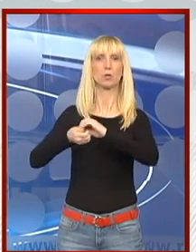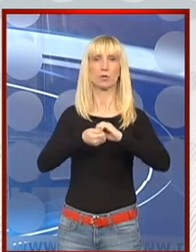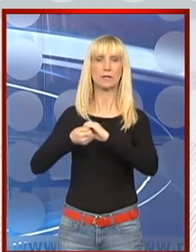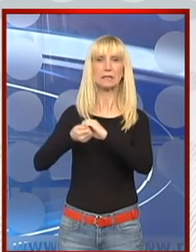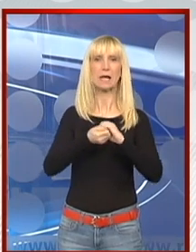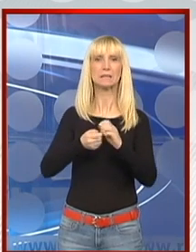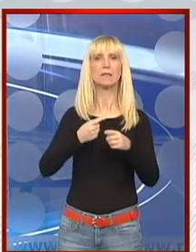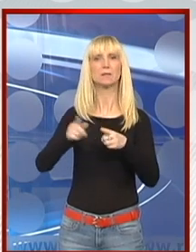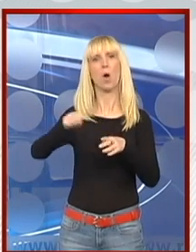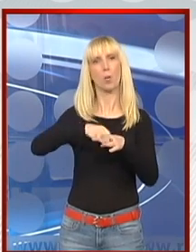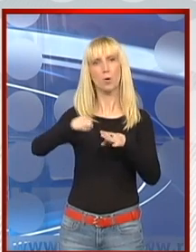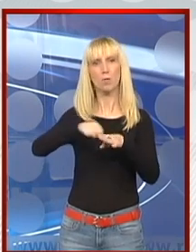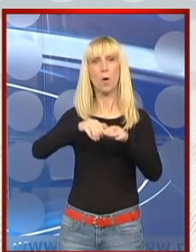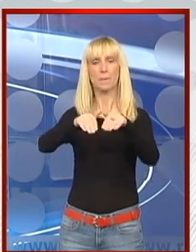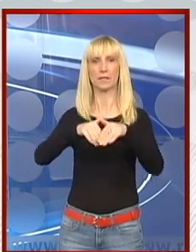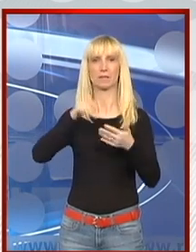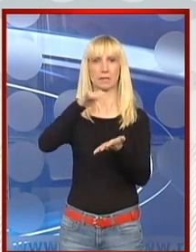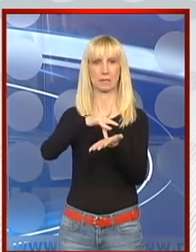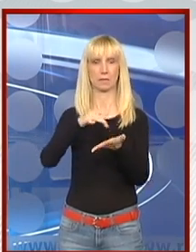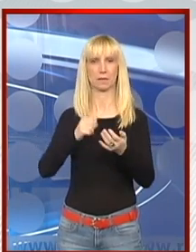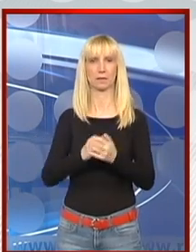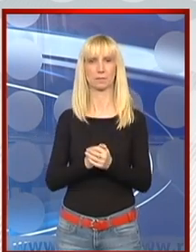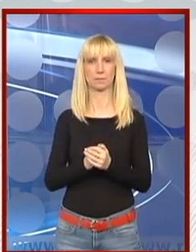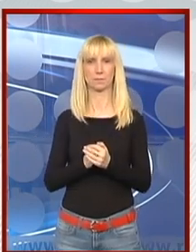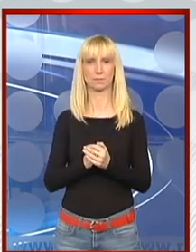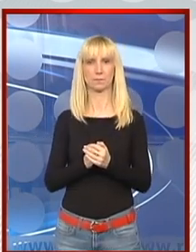organizacija za obnovu prihvatnih centara.